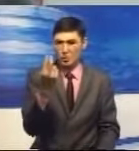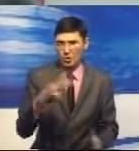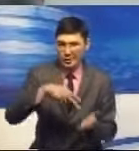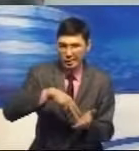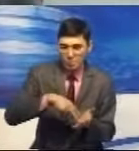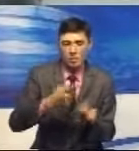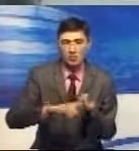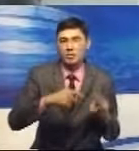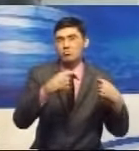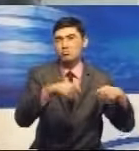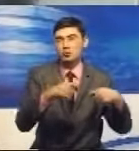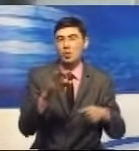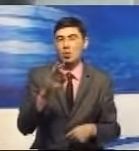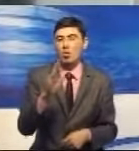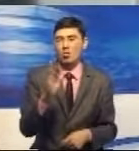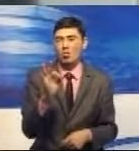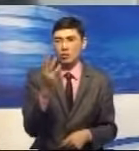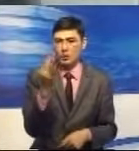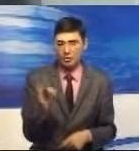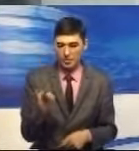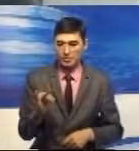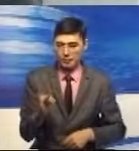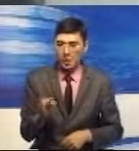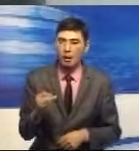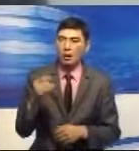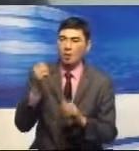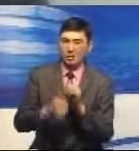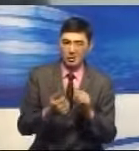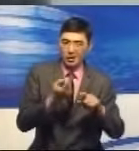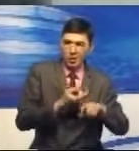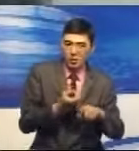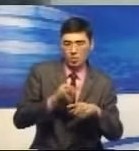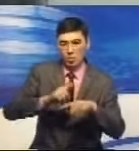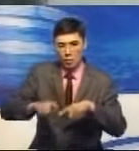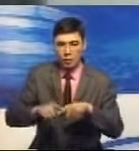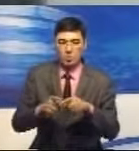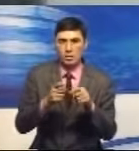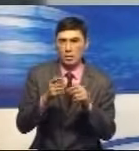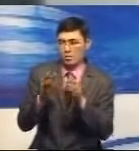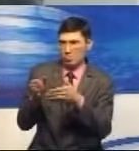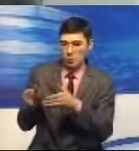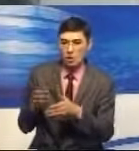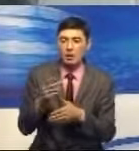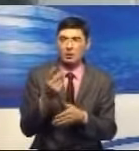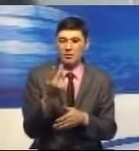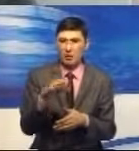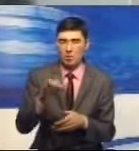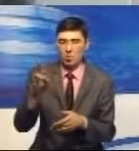күні болады. Картошкадан 2 тонна, әрбір түрінен 2 тоннадан 1 тоннадан алып